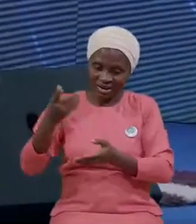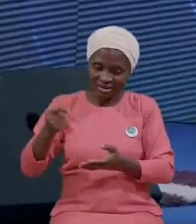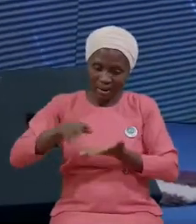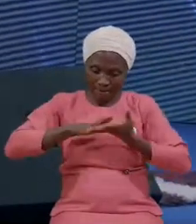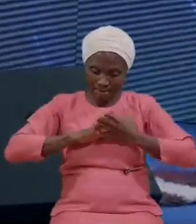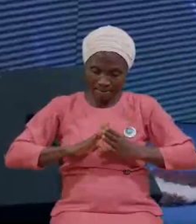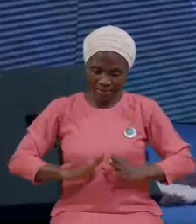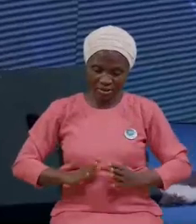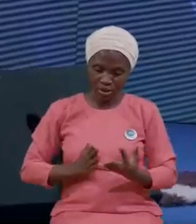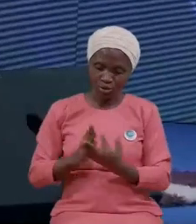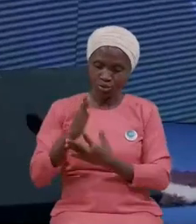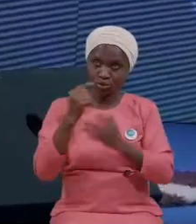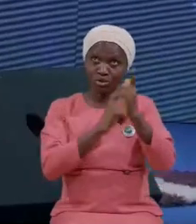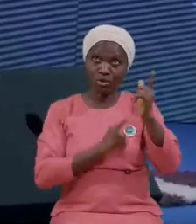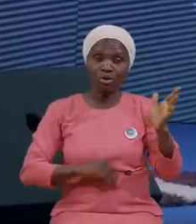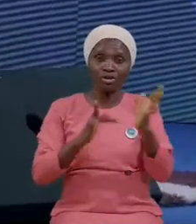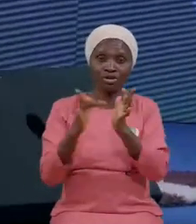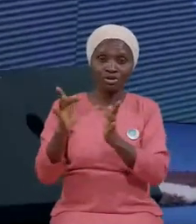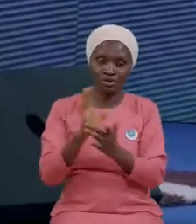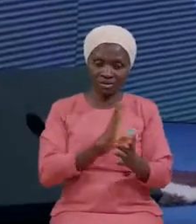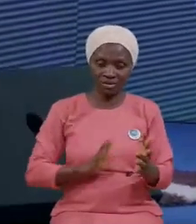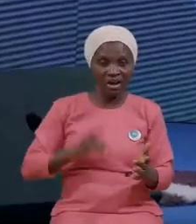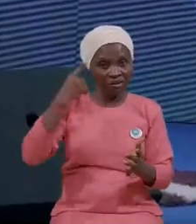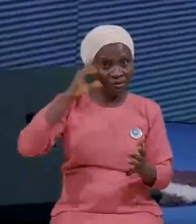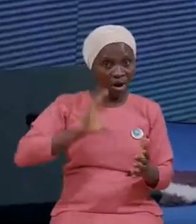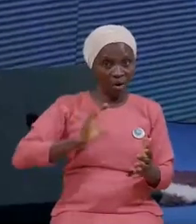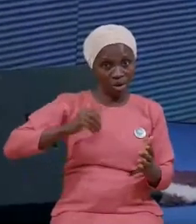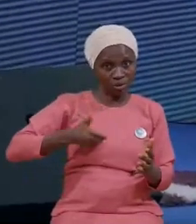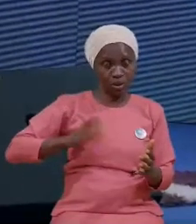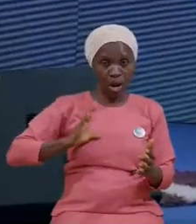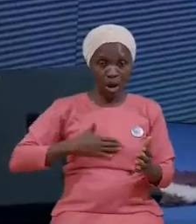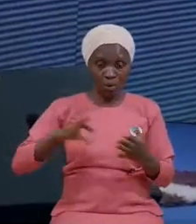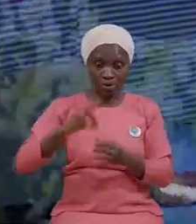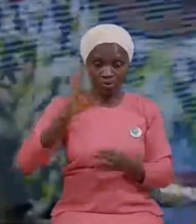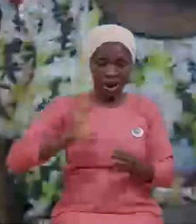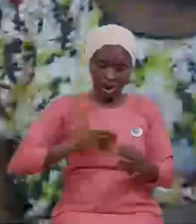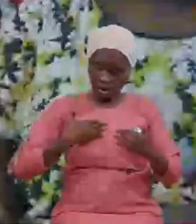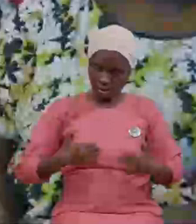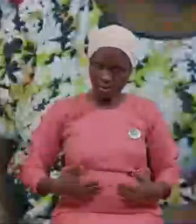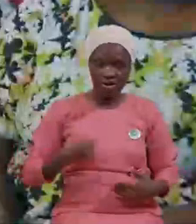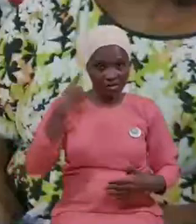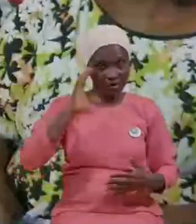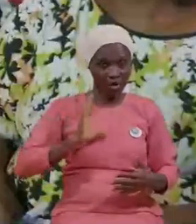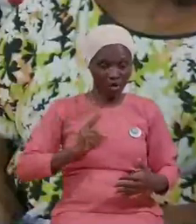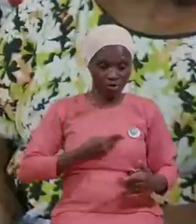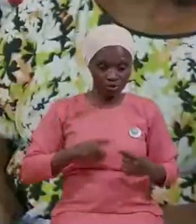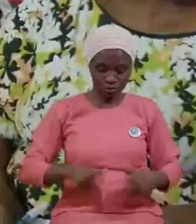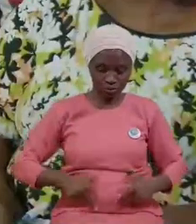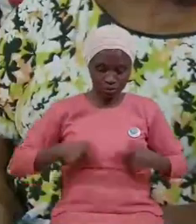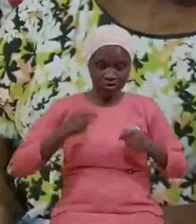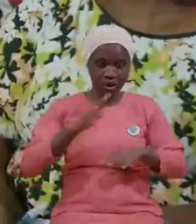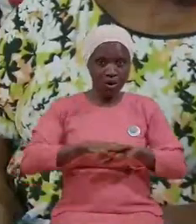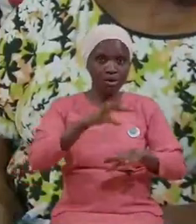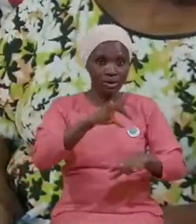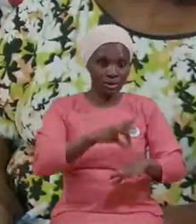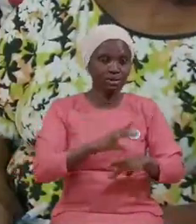C'est lui, à travers Jésus-Christ, qui a tout créé en nous et a contribué à notre existence